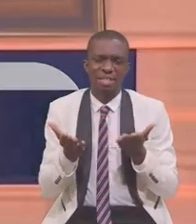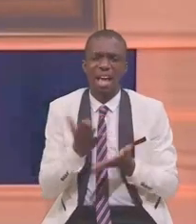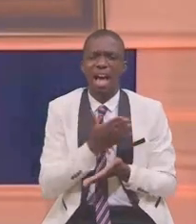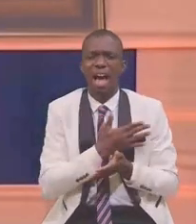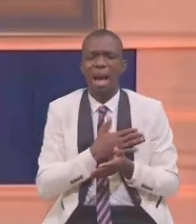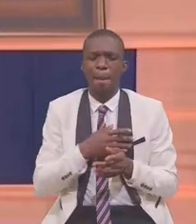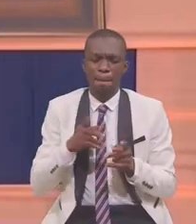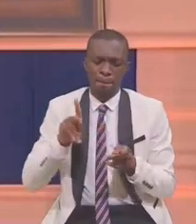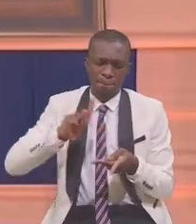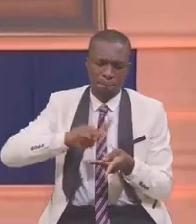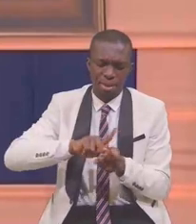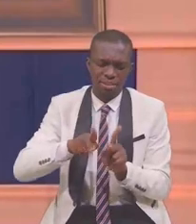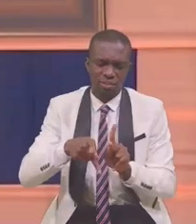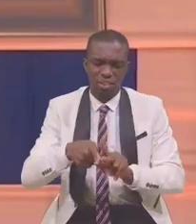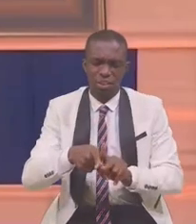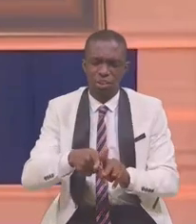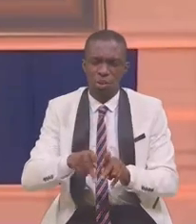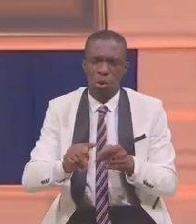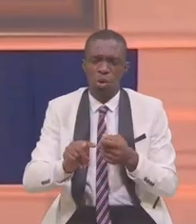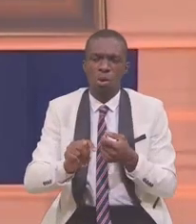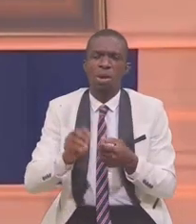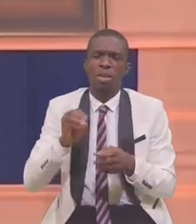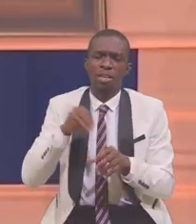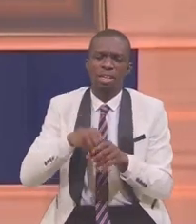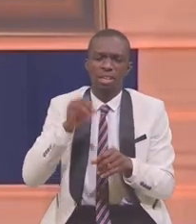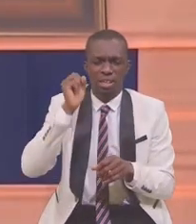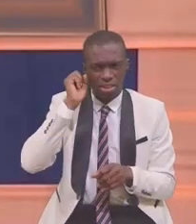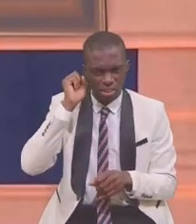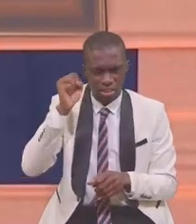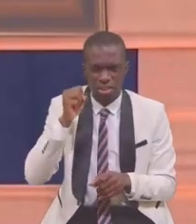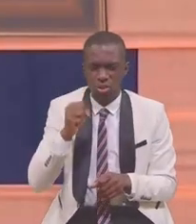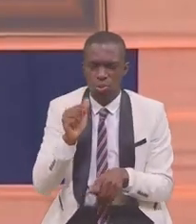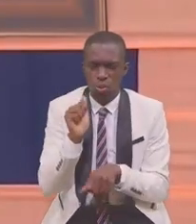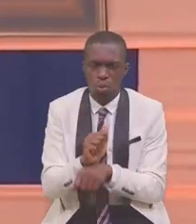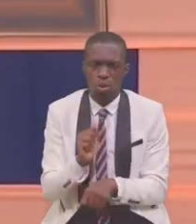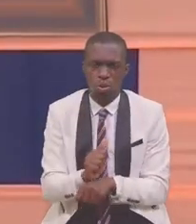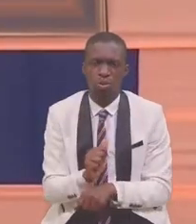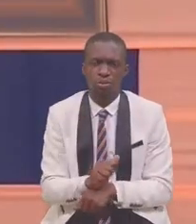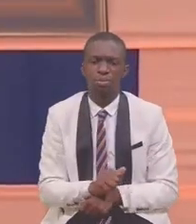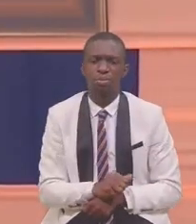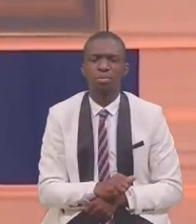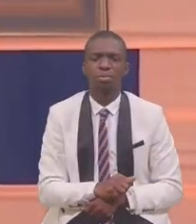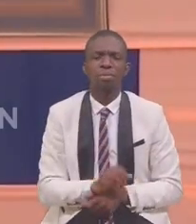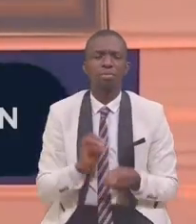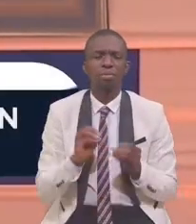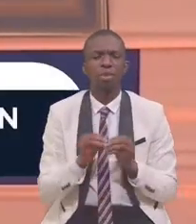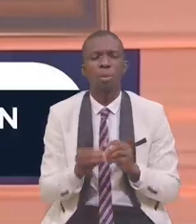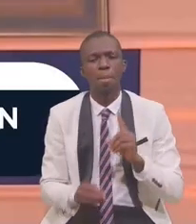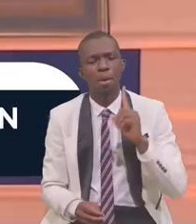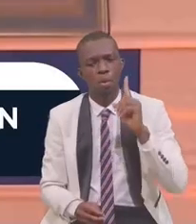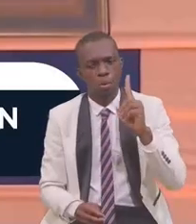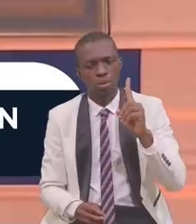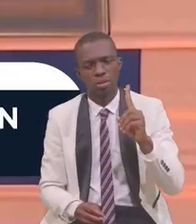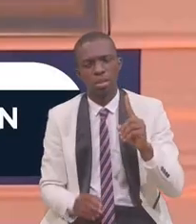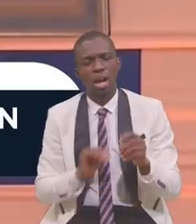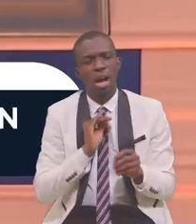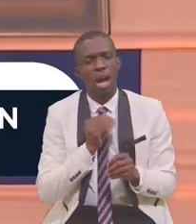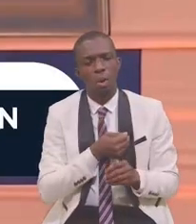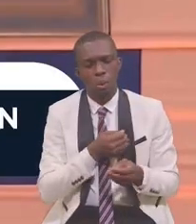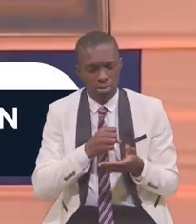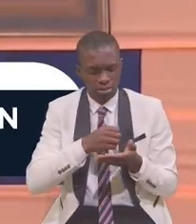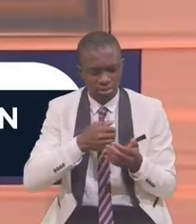Notre service et notre participation à son œuvre. Première partie, notre premier point, notre